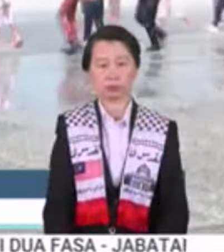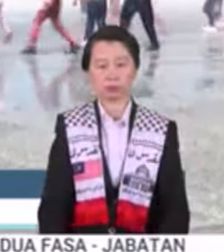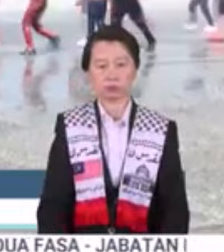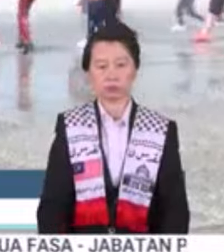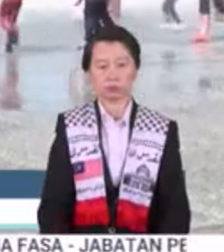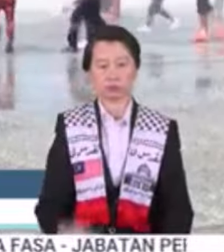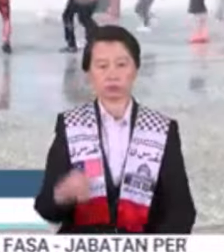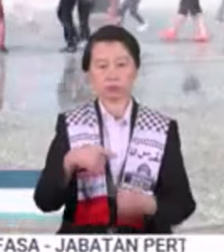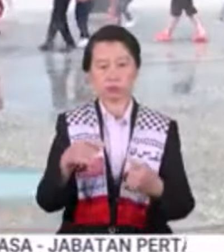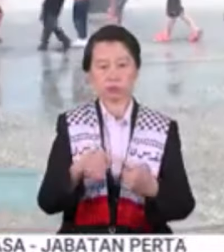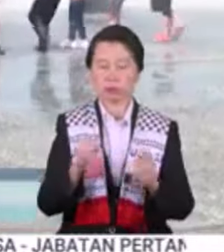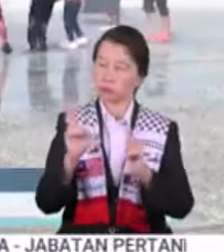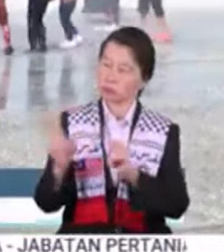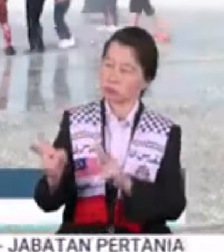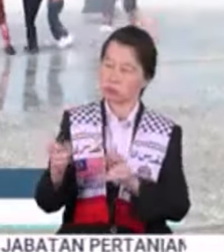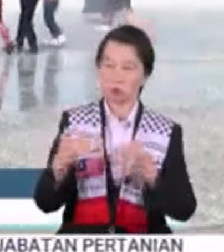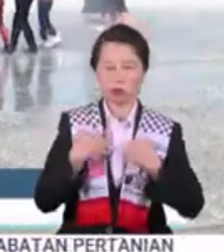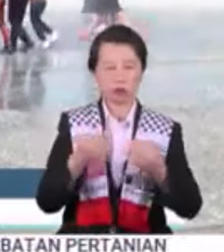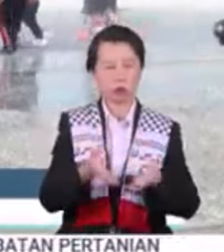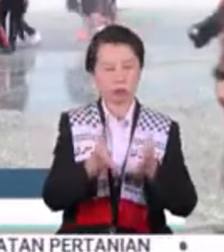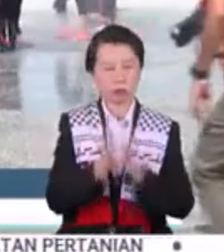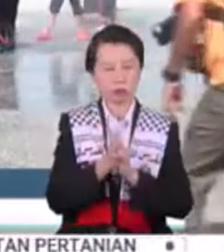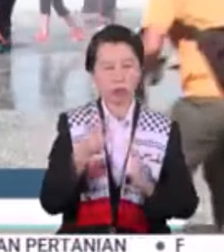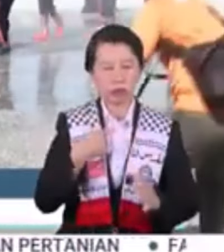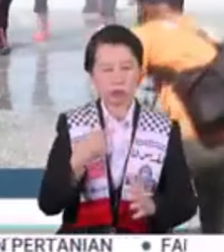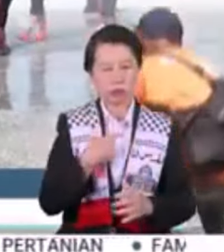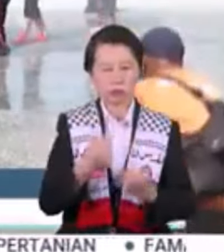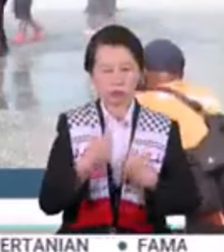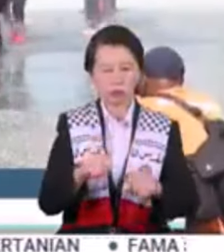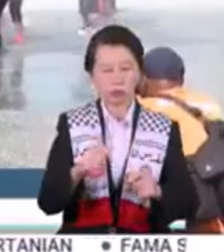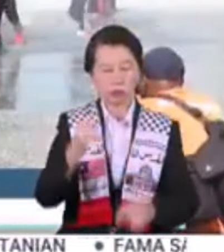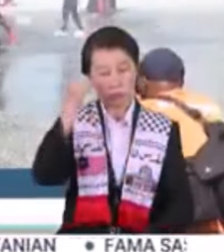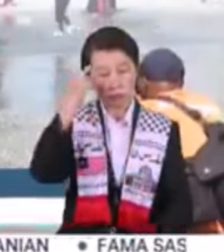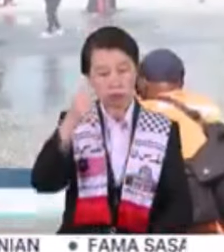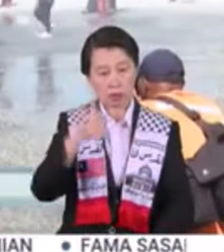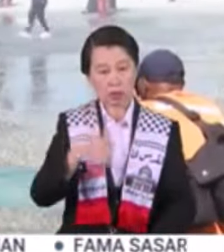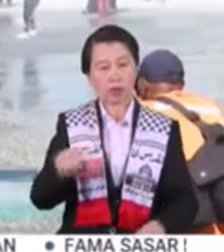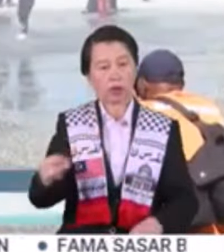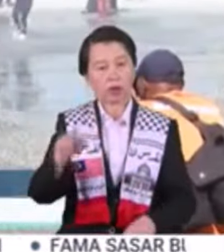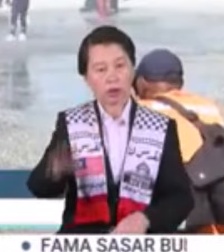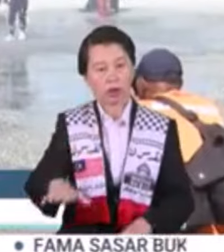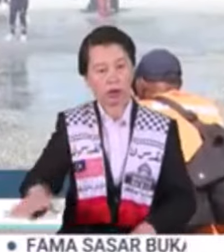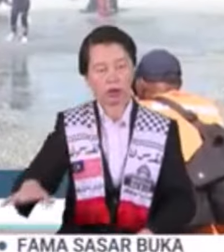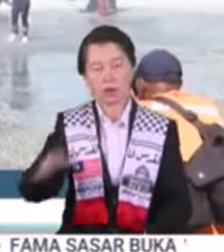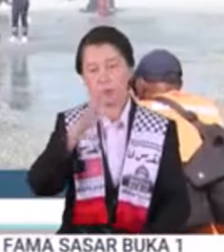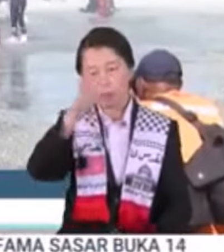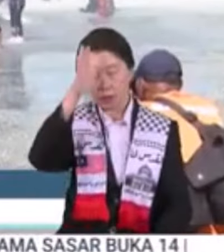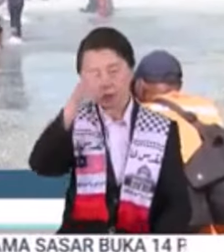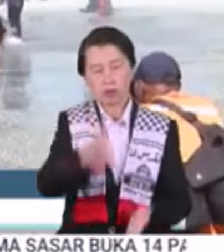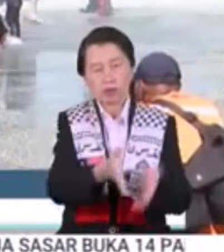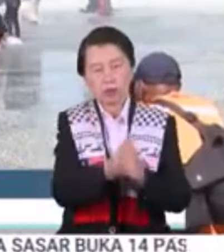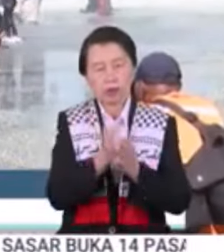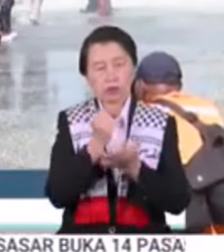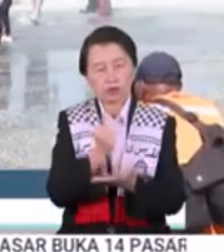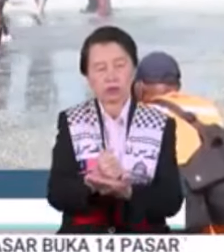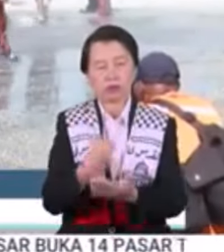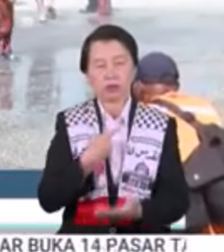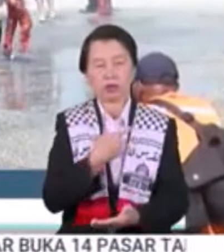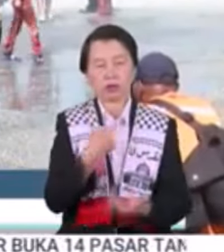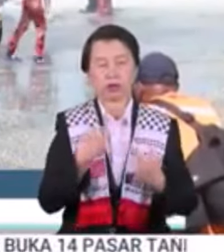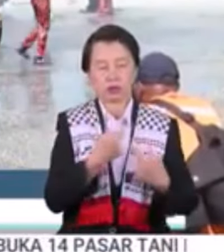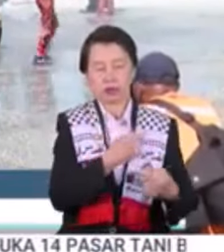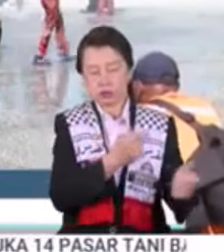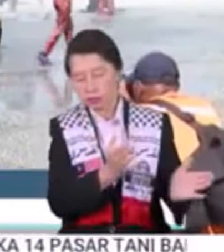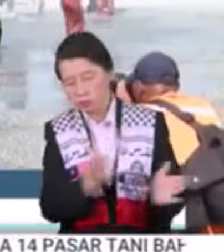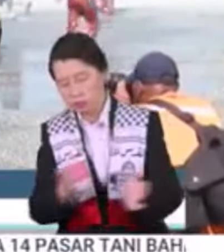Bila kita tengok ada permintaan, kita cuba untuk selami hati nurani budak-budak, mak bapak pun minta tolong, kita minta kita